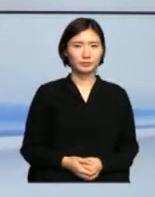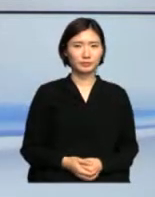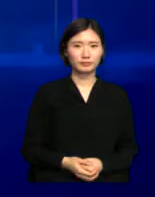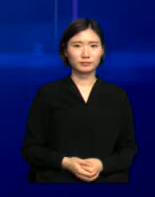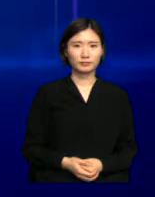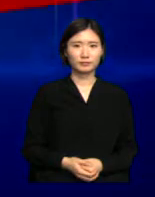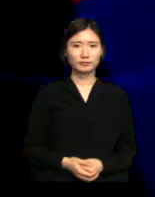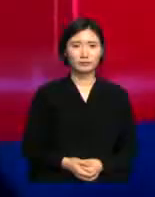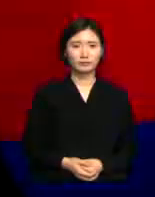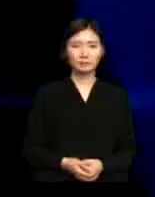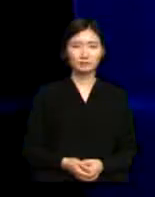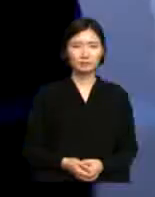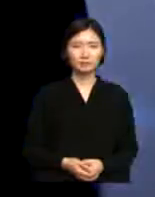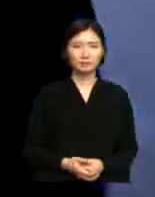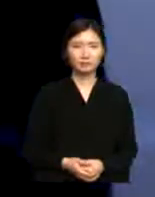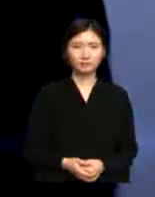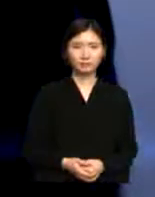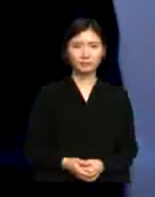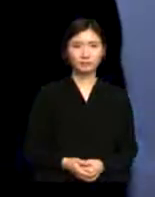보도입니다.